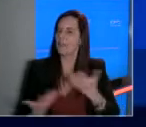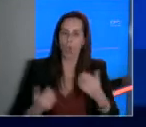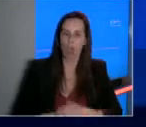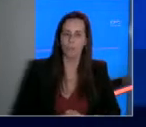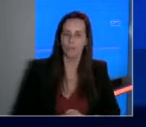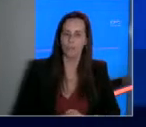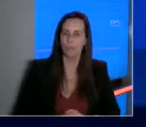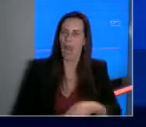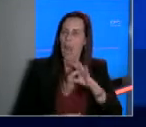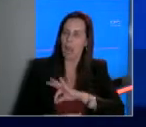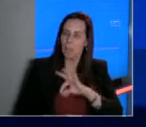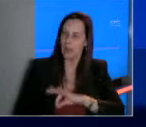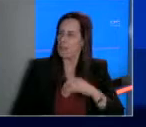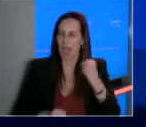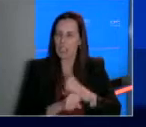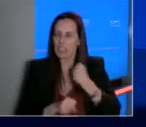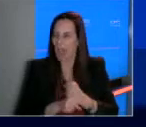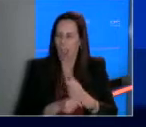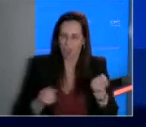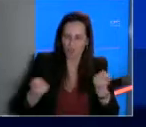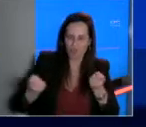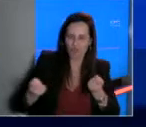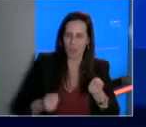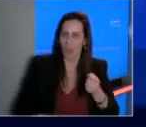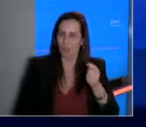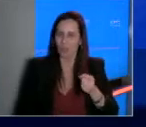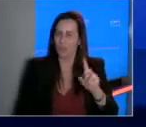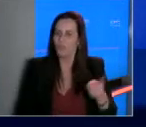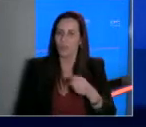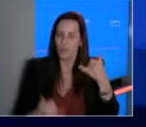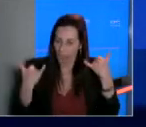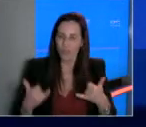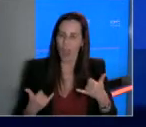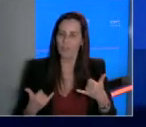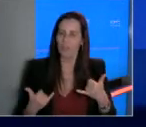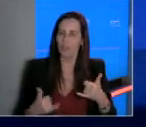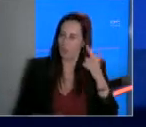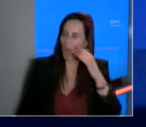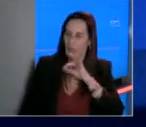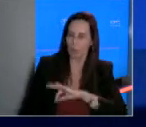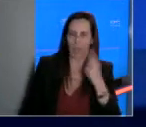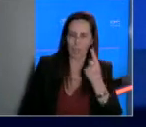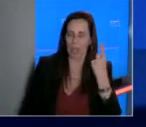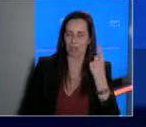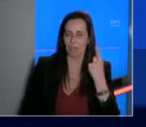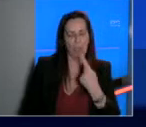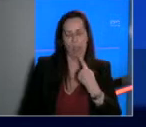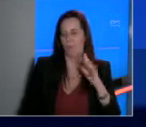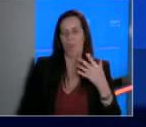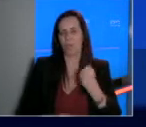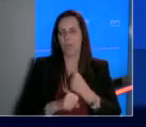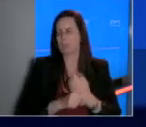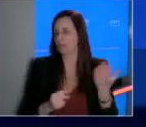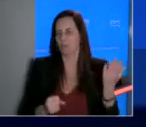כן, שהימר ועשה, והביא אותם לבחירות פעם אחר פעם, ועכשיו? אבל אני חושב שליברמן היחיד שאמר מה הוא